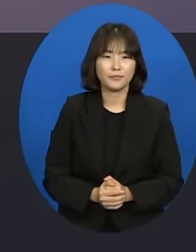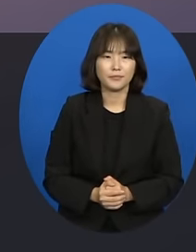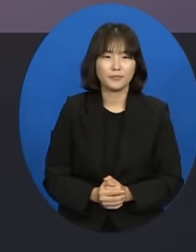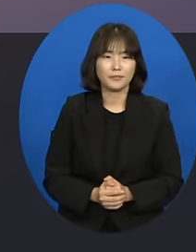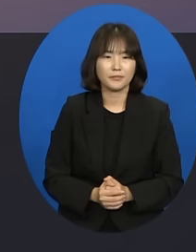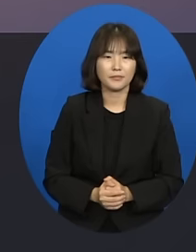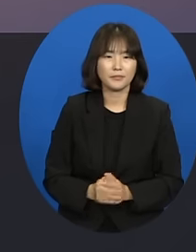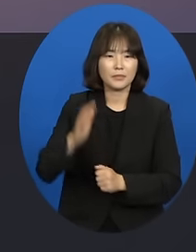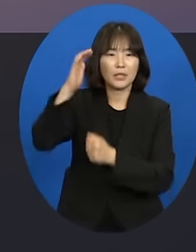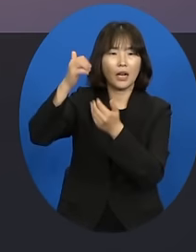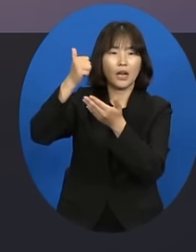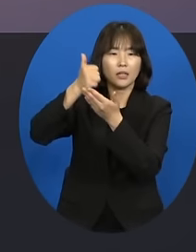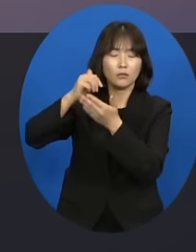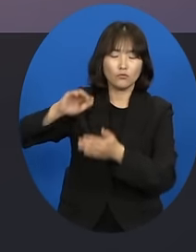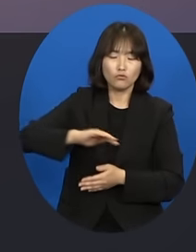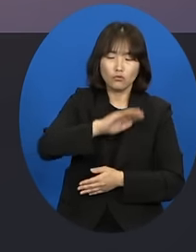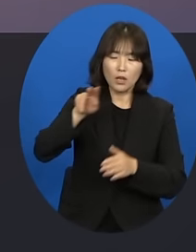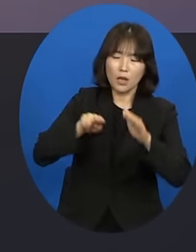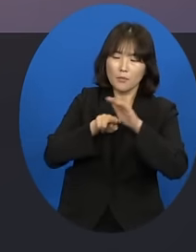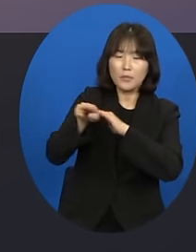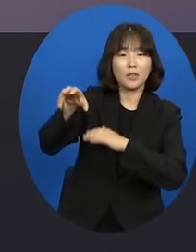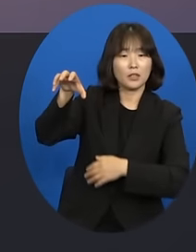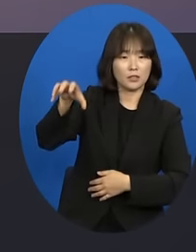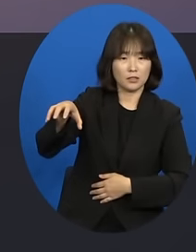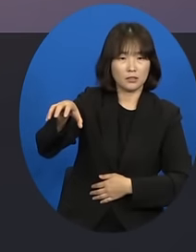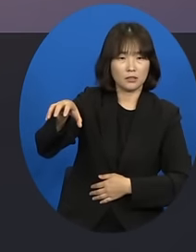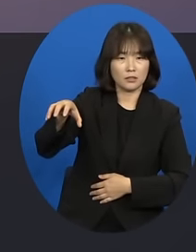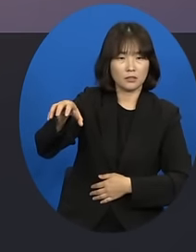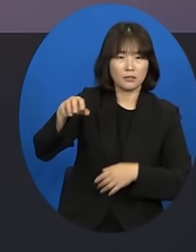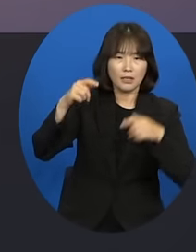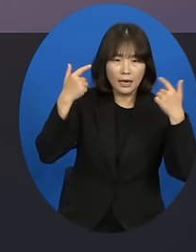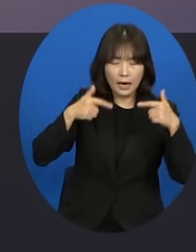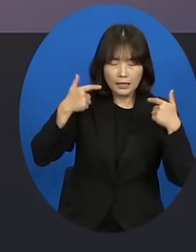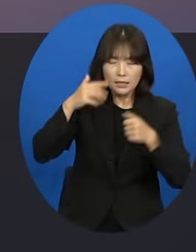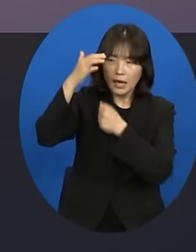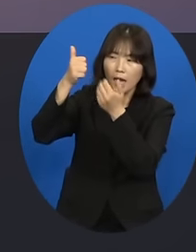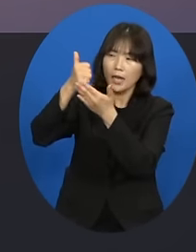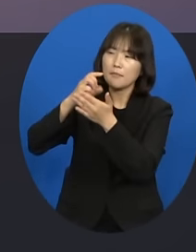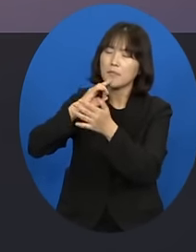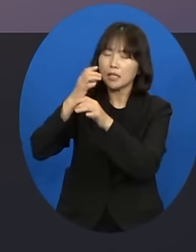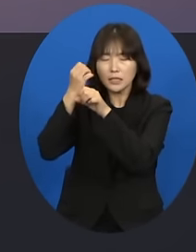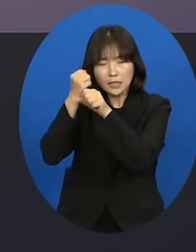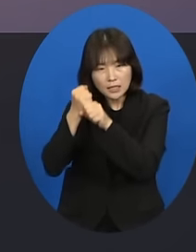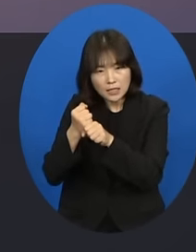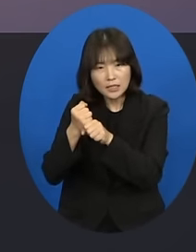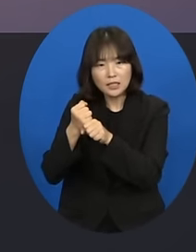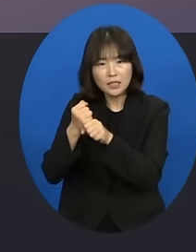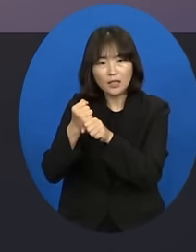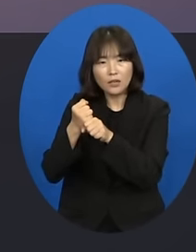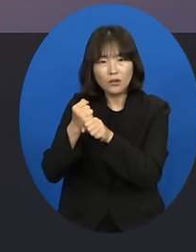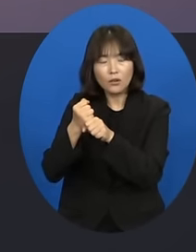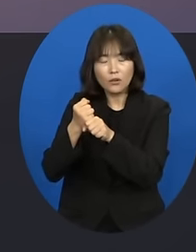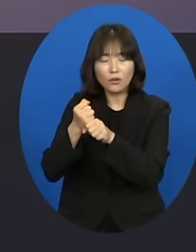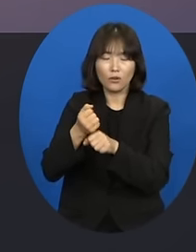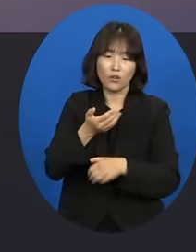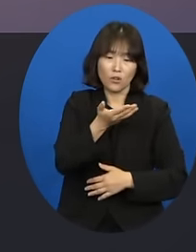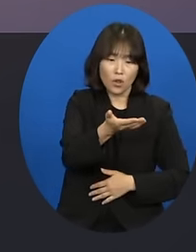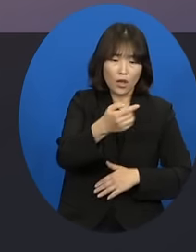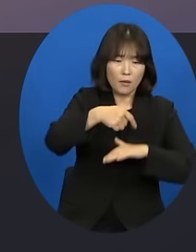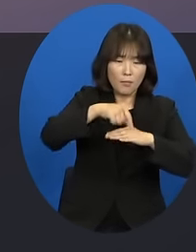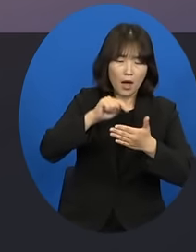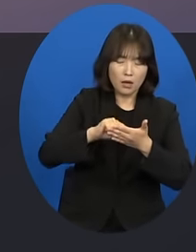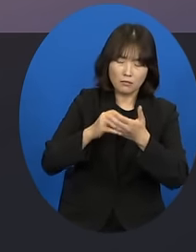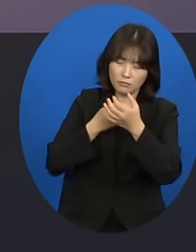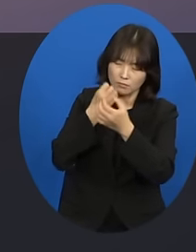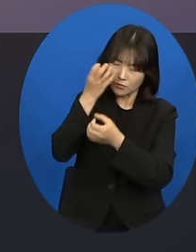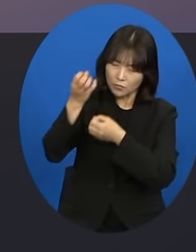하나님 우리의 피난처시로다. 언제든지 그만을 의지하고 그의 앞에 너의 속마음을 털어놓아라. 이게